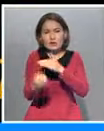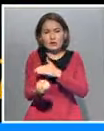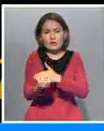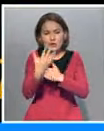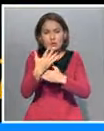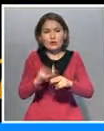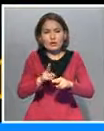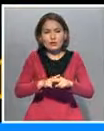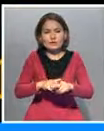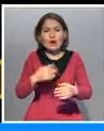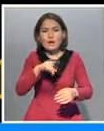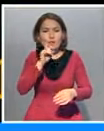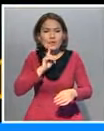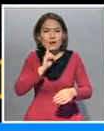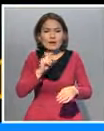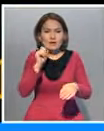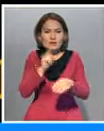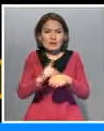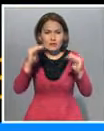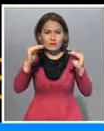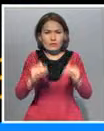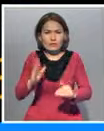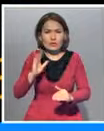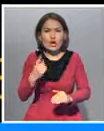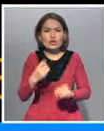болуы мүмкін. Маусымда биржаларда бұл шикізаттың бір